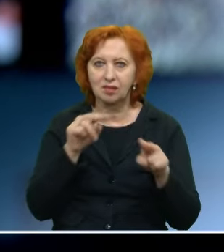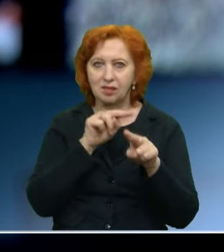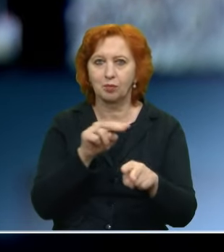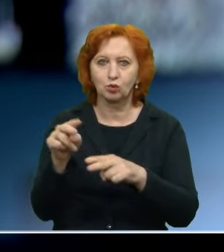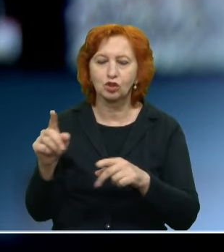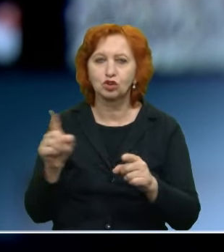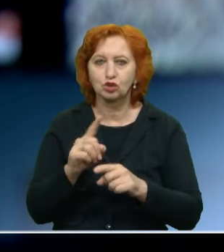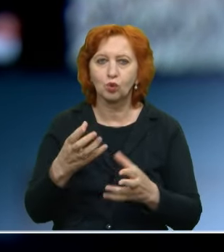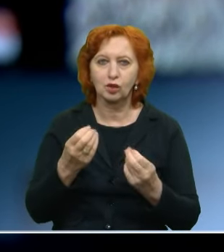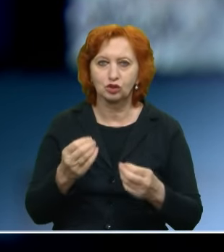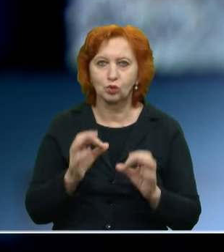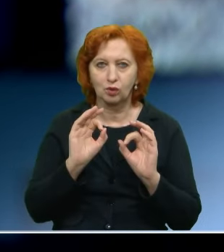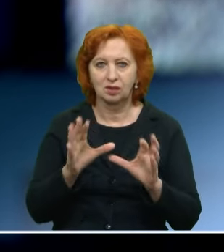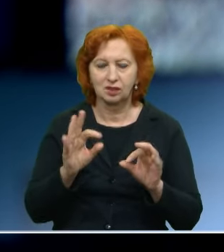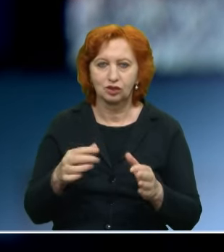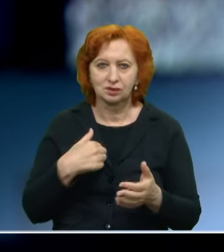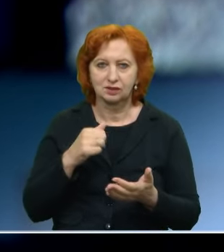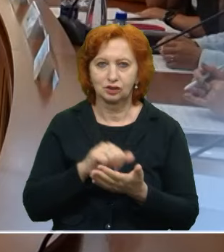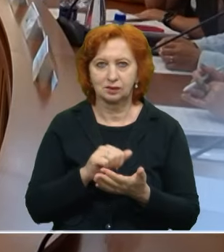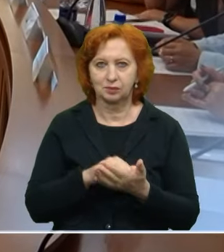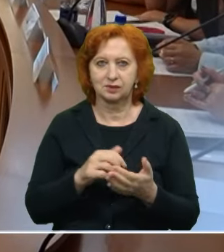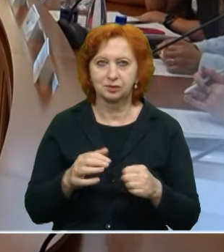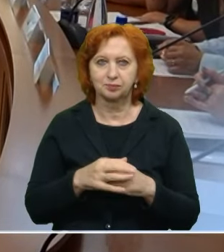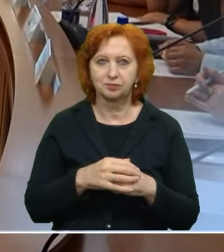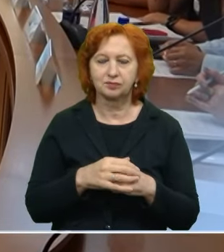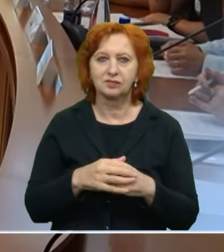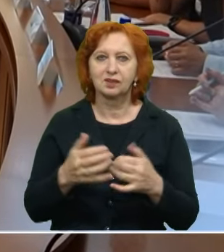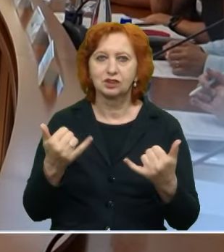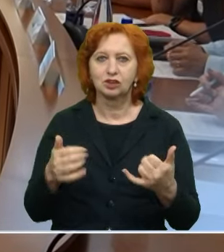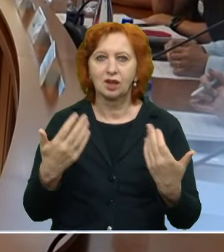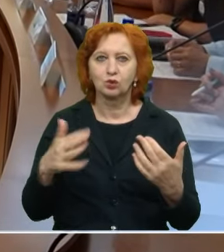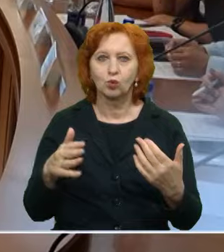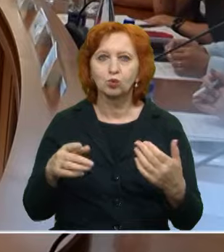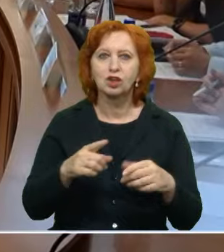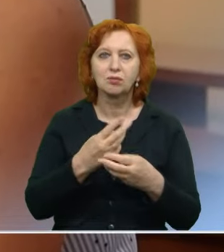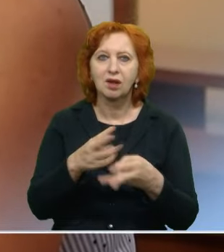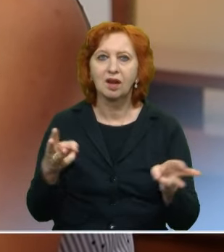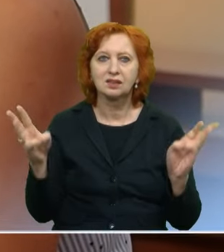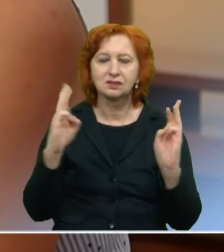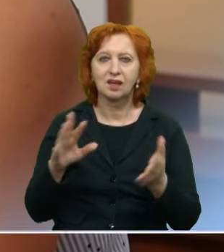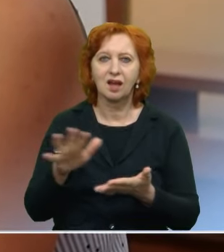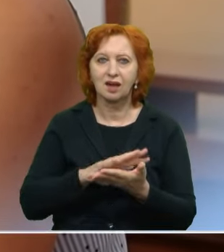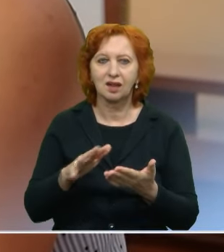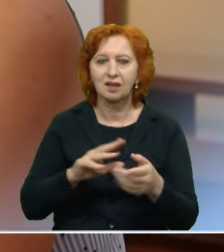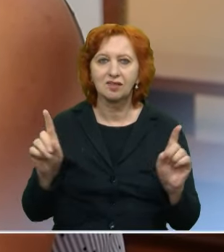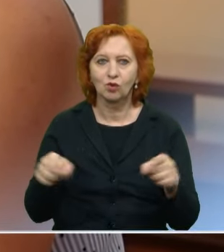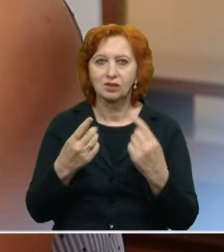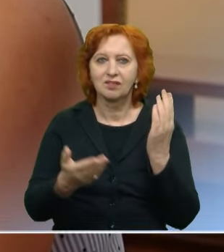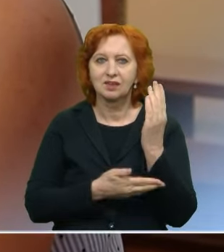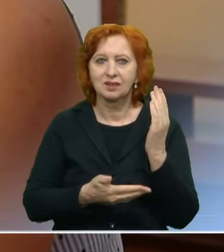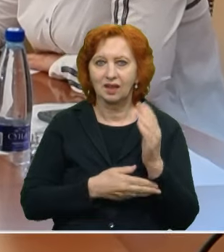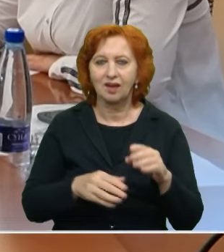на повестке ведомства, расскажет Ольга Молчанова. Предотвращают лесные пожары, очищают реки, восстанавливают деревья и